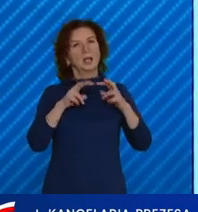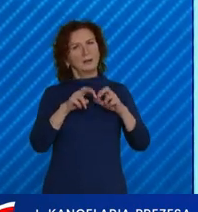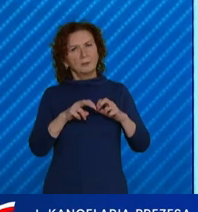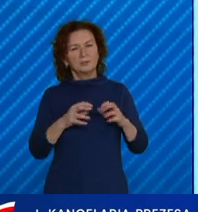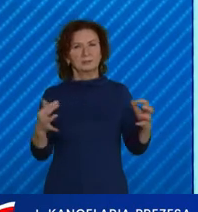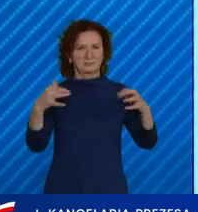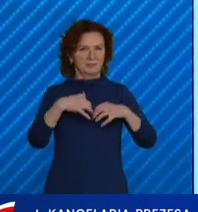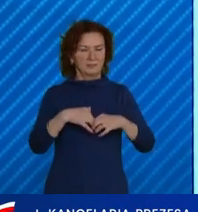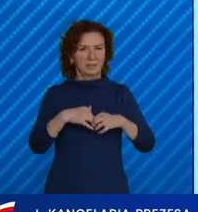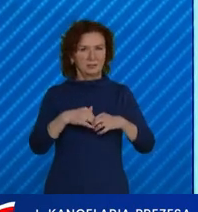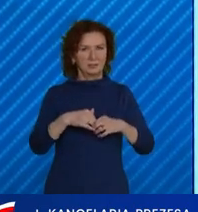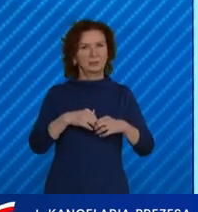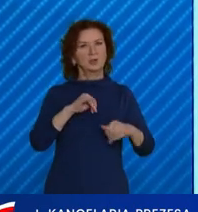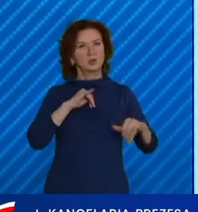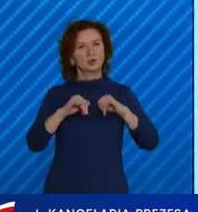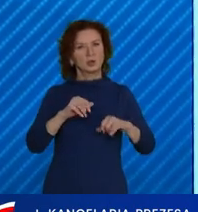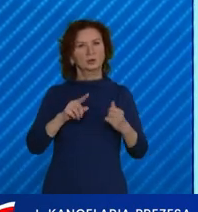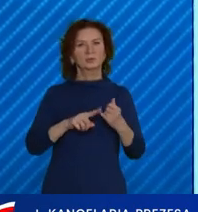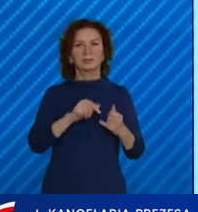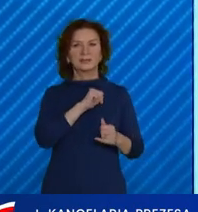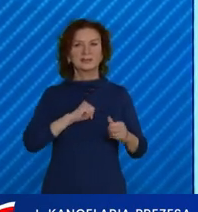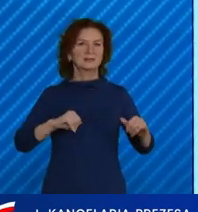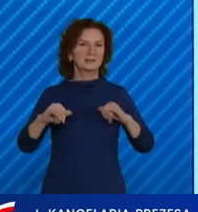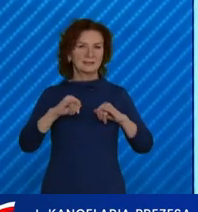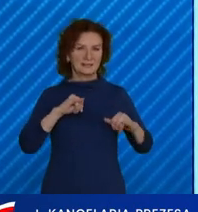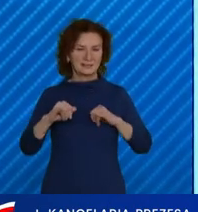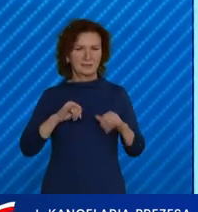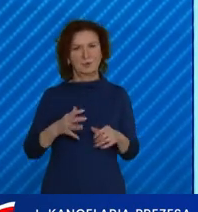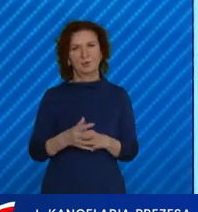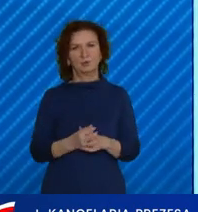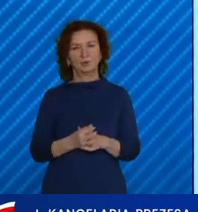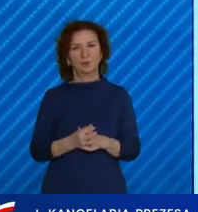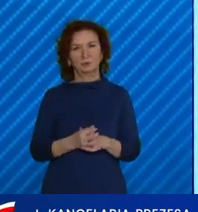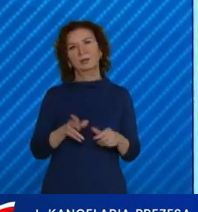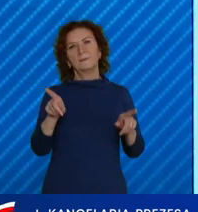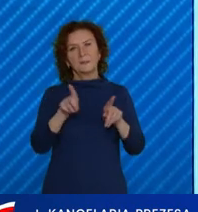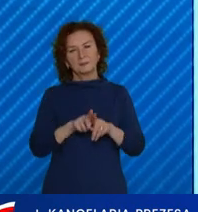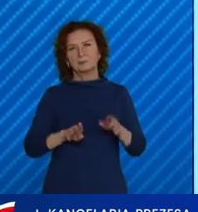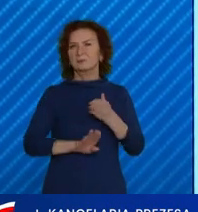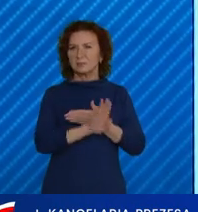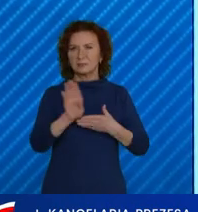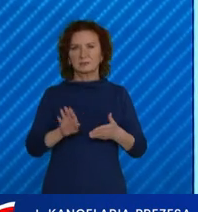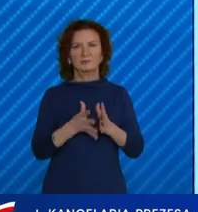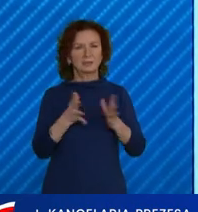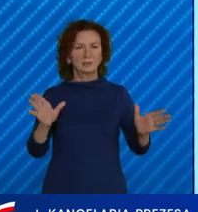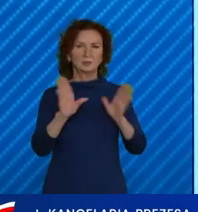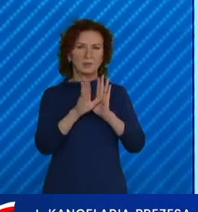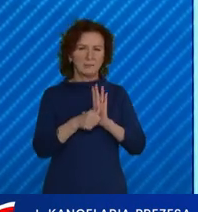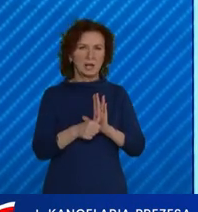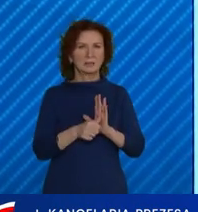są reprezentowane i duże miasta, i gminy wiejsko-miejskie, i całkiem